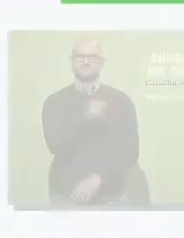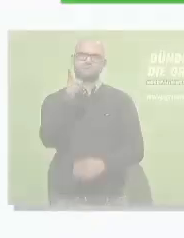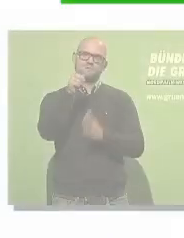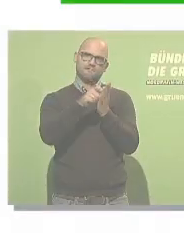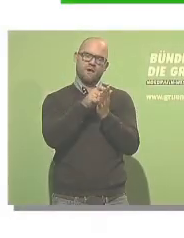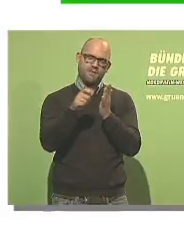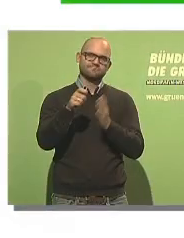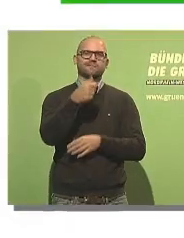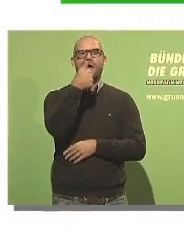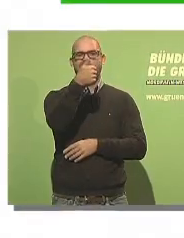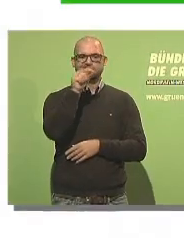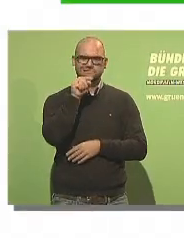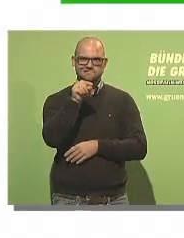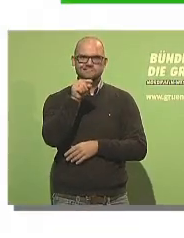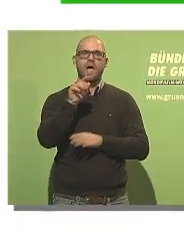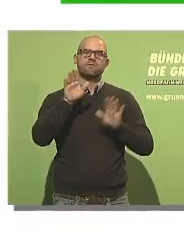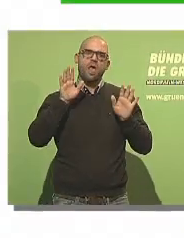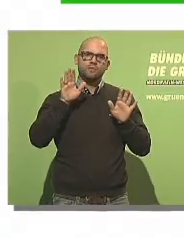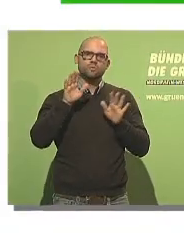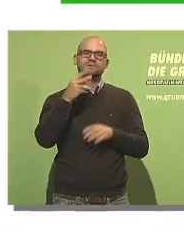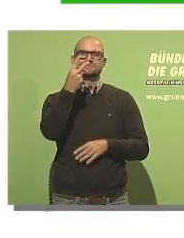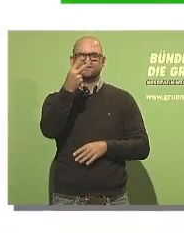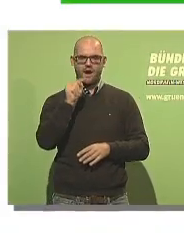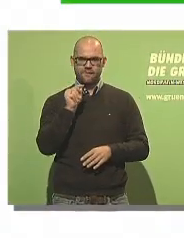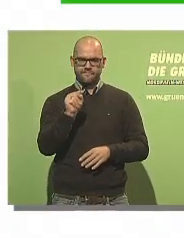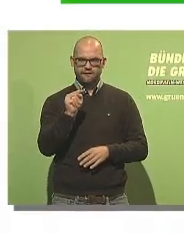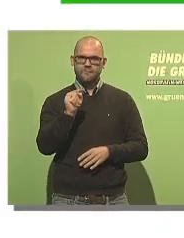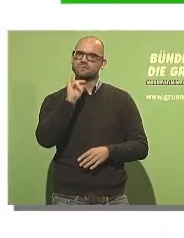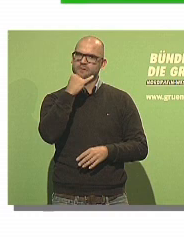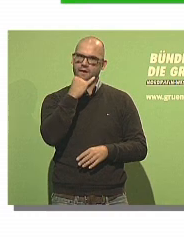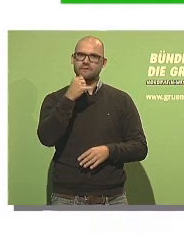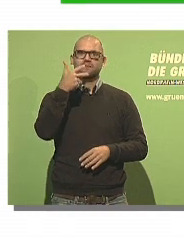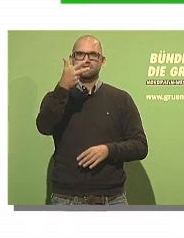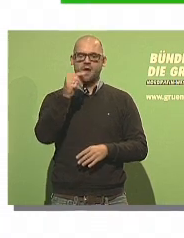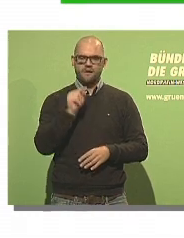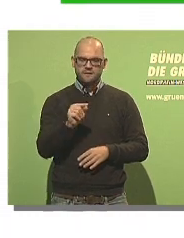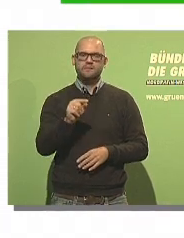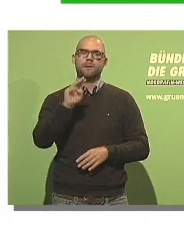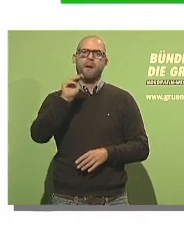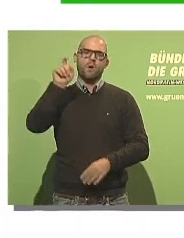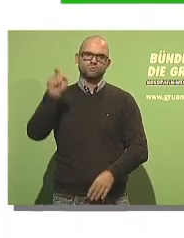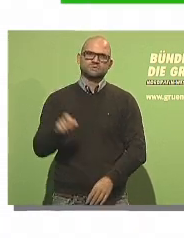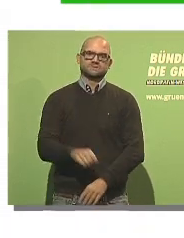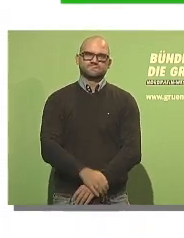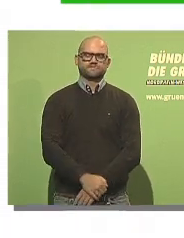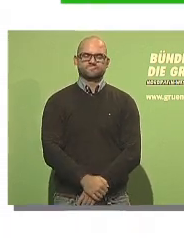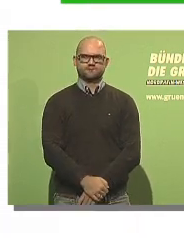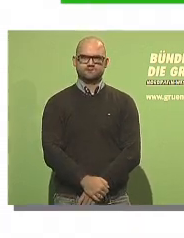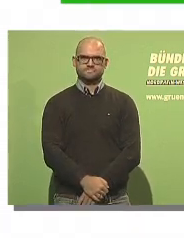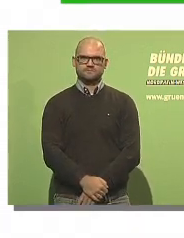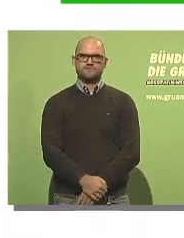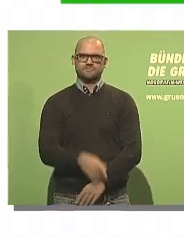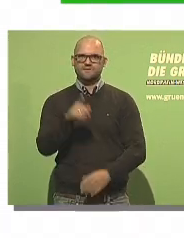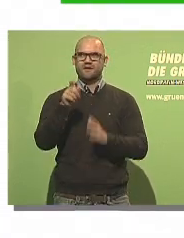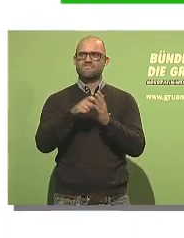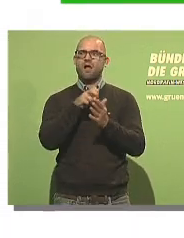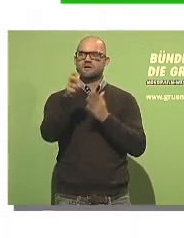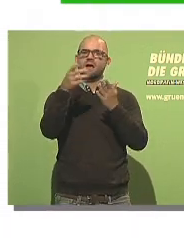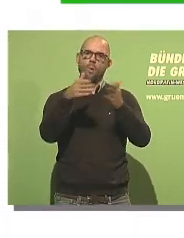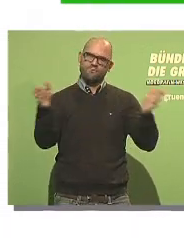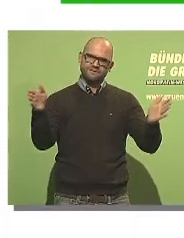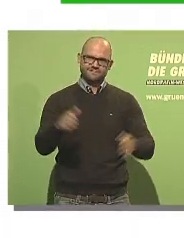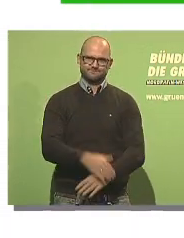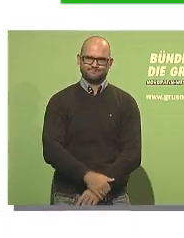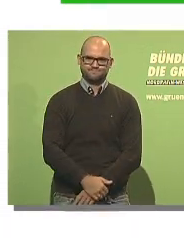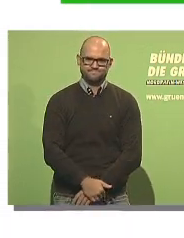1 Enthaltung, mit der 2 Nein und mit der 3 Markus. Ich erkläre den Wahlgang für eröffnet.